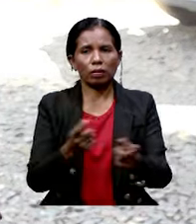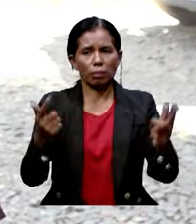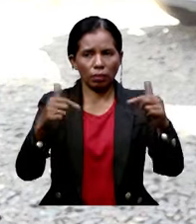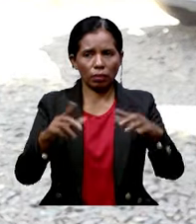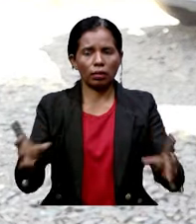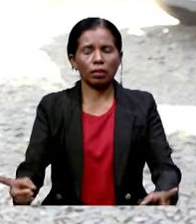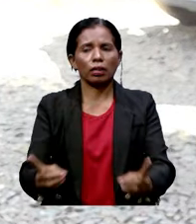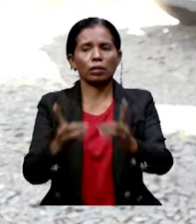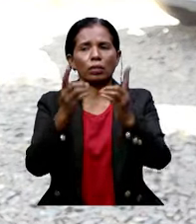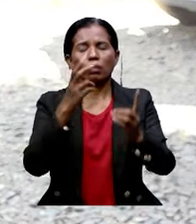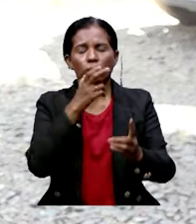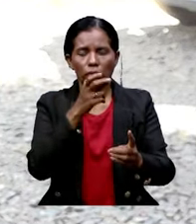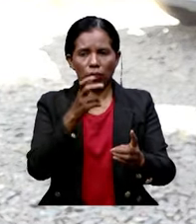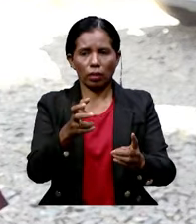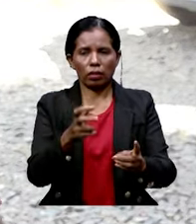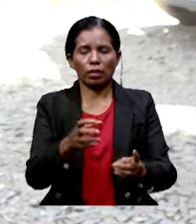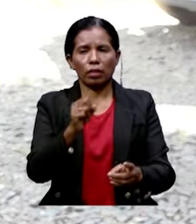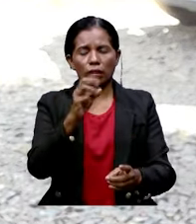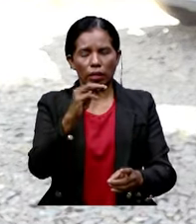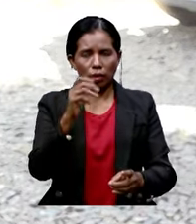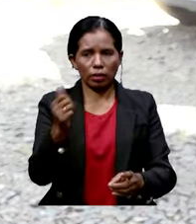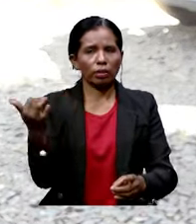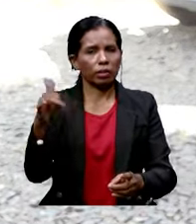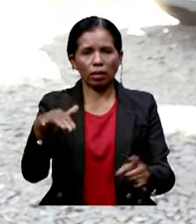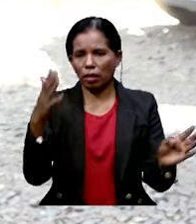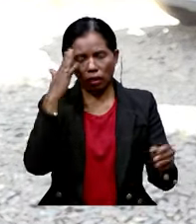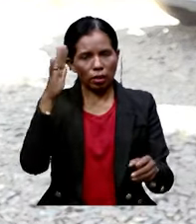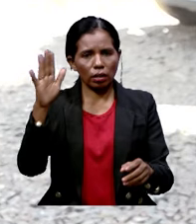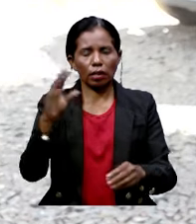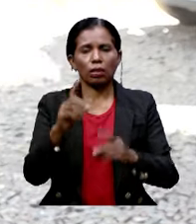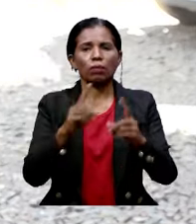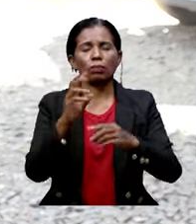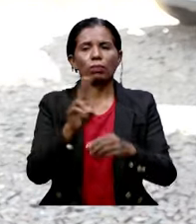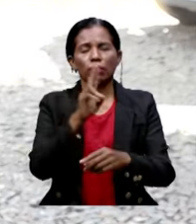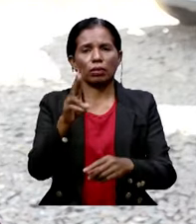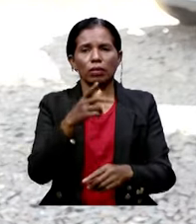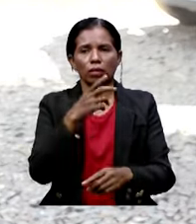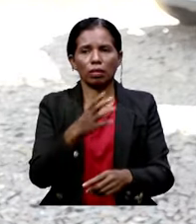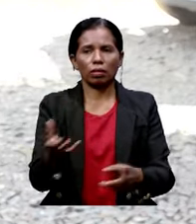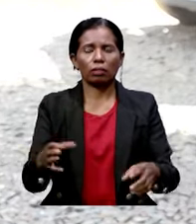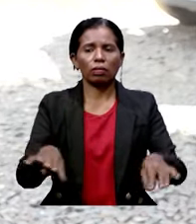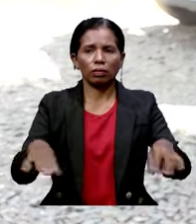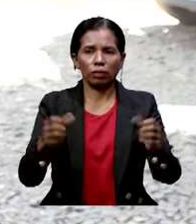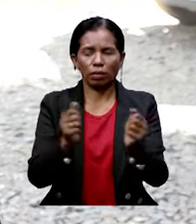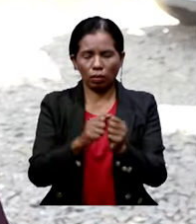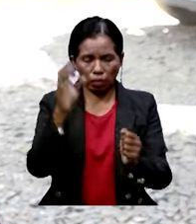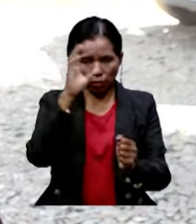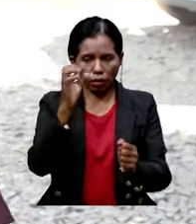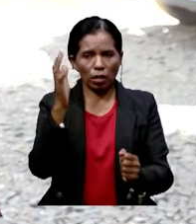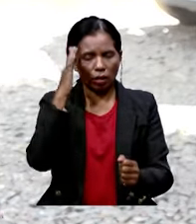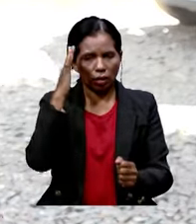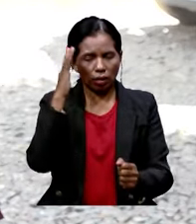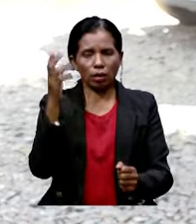hasur portugues murni los antau sir labele be nang hakasam para buka portugues